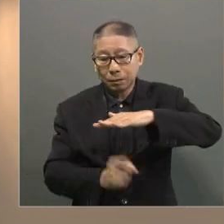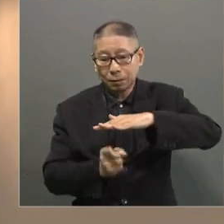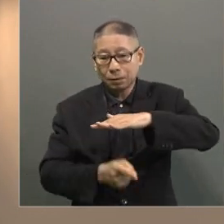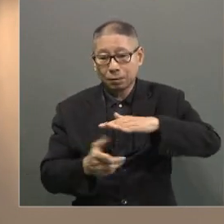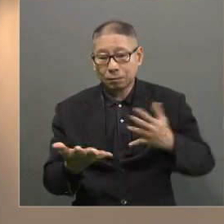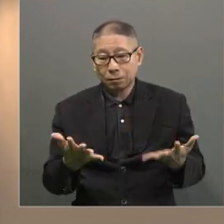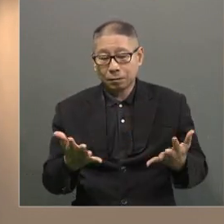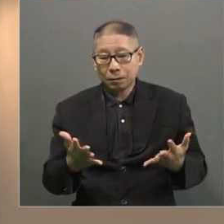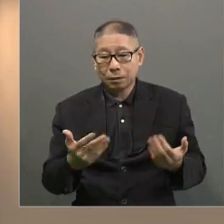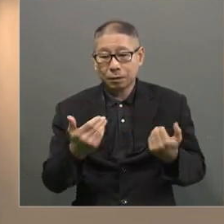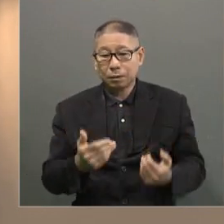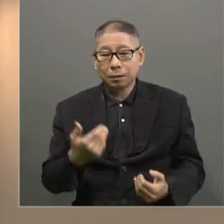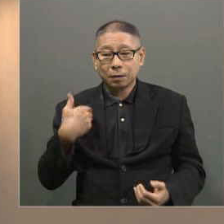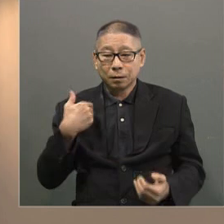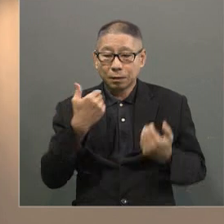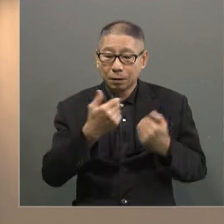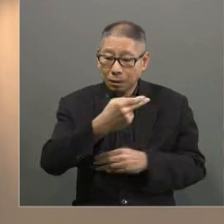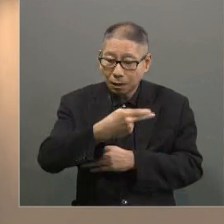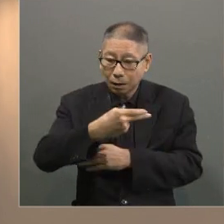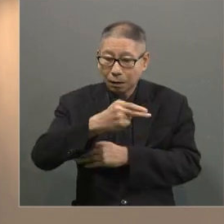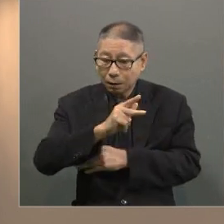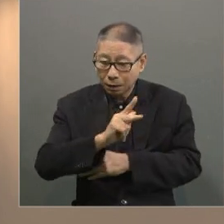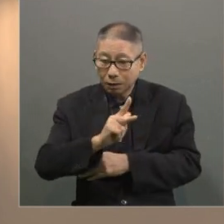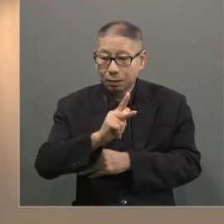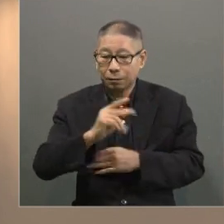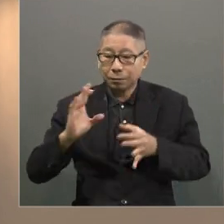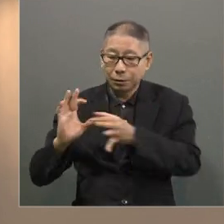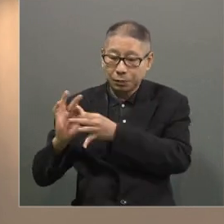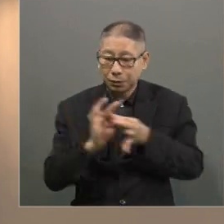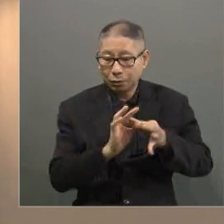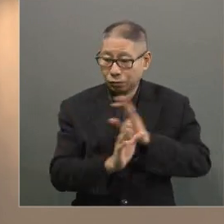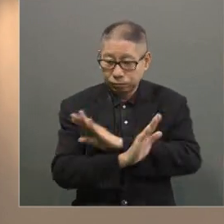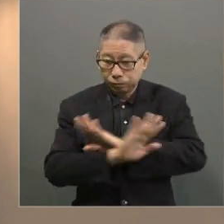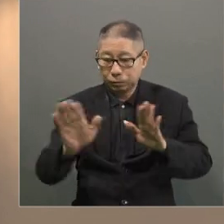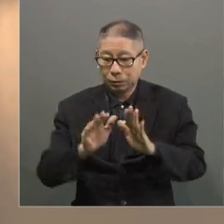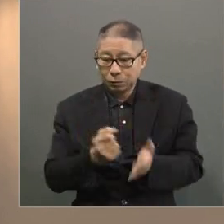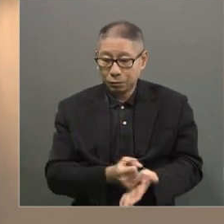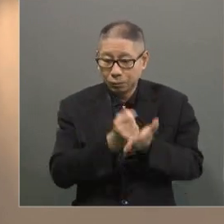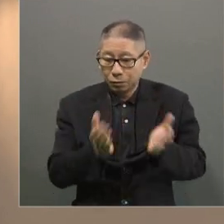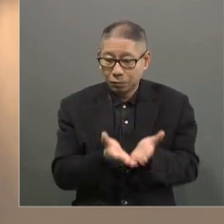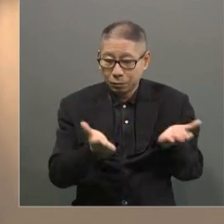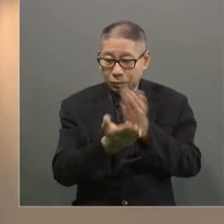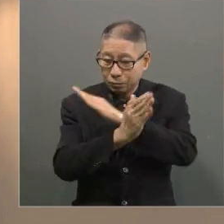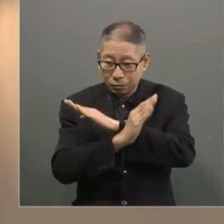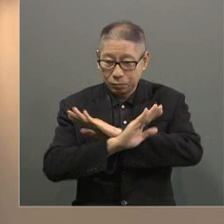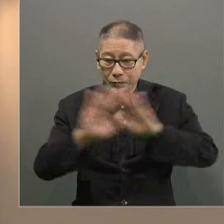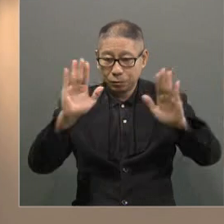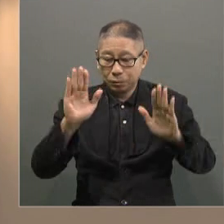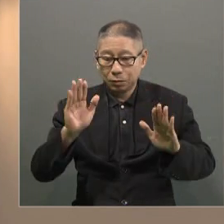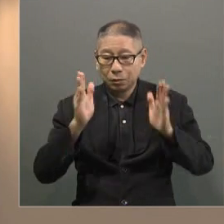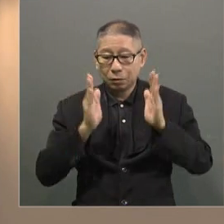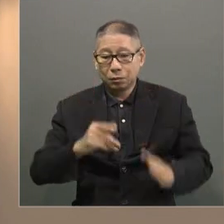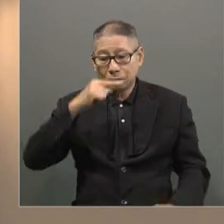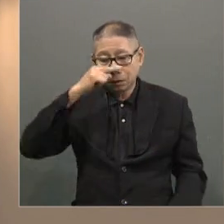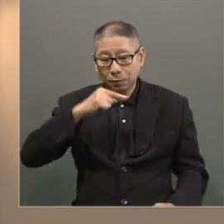การก็คือไม่ควรเข้าไปเกี่ยวไม่ควรมีการทำใดๆก็ตามที่ไปหนุนหลังให้มันเกิดขึ้นกับสิ่งที่เป็นสิ่งที่คนไทยไม่พึง